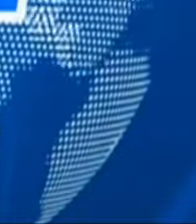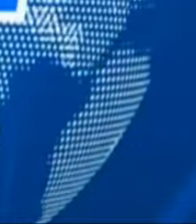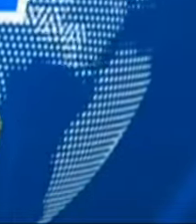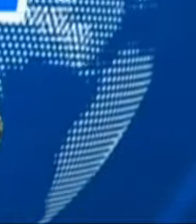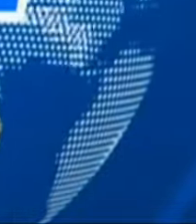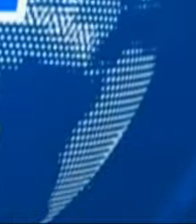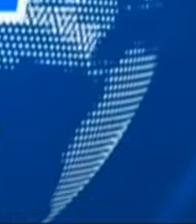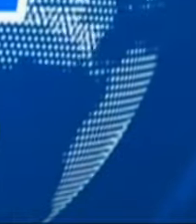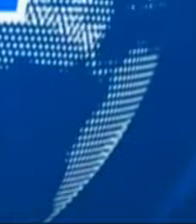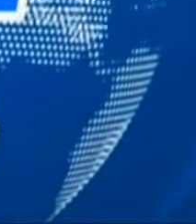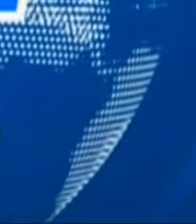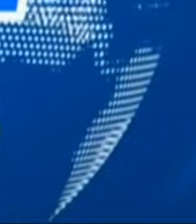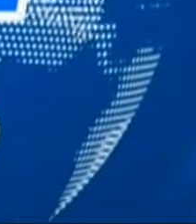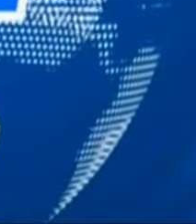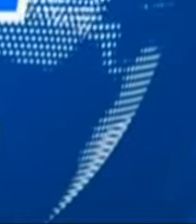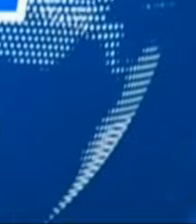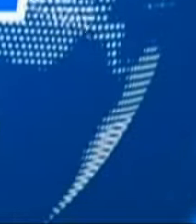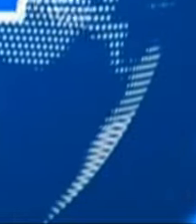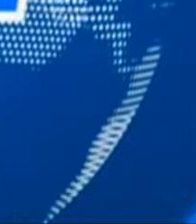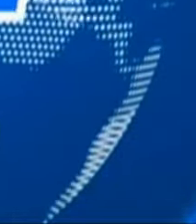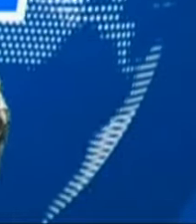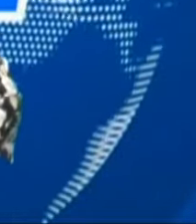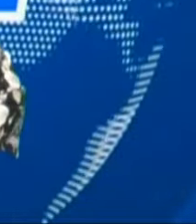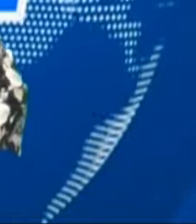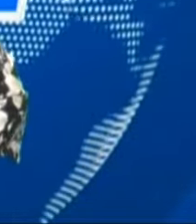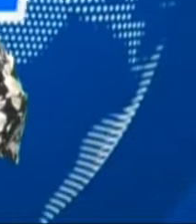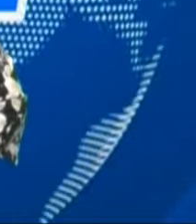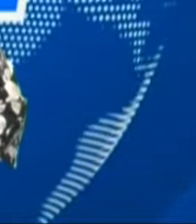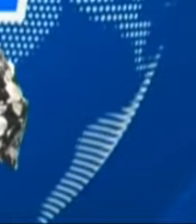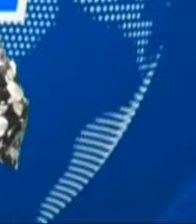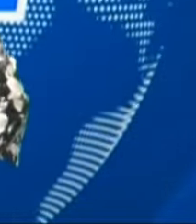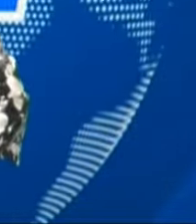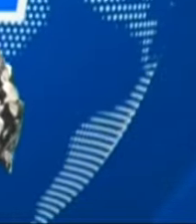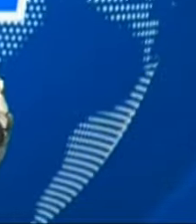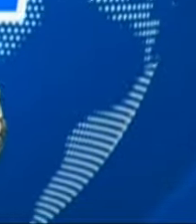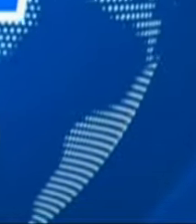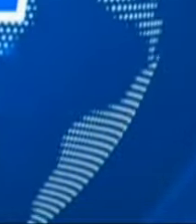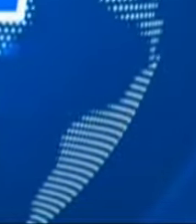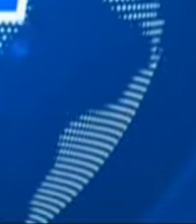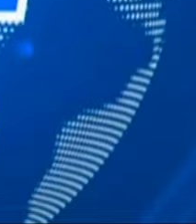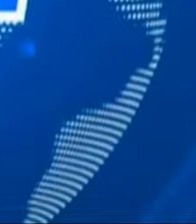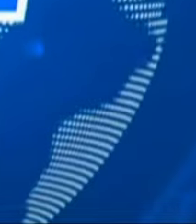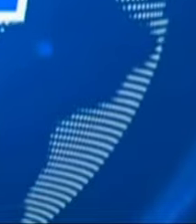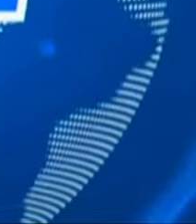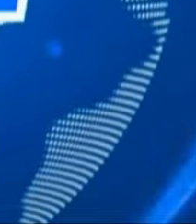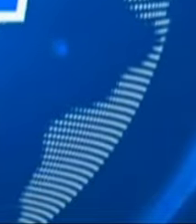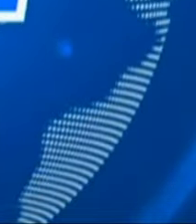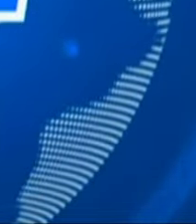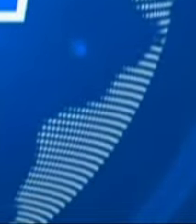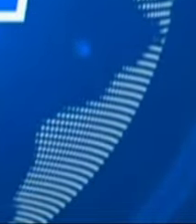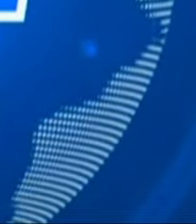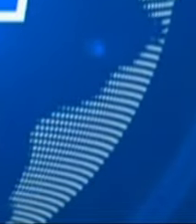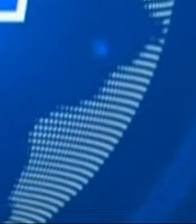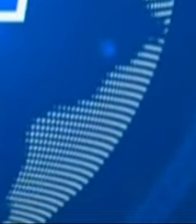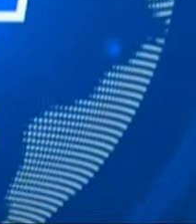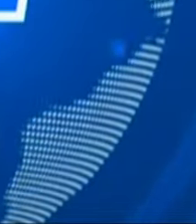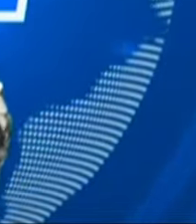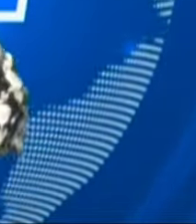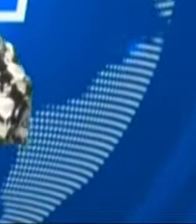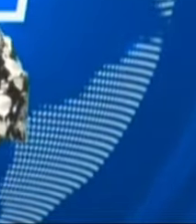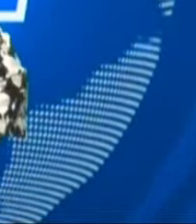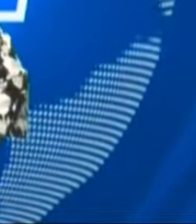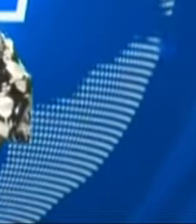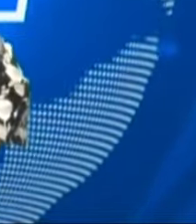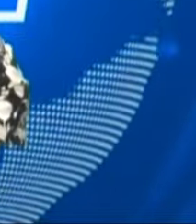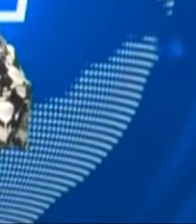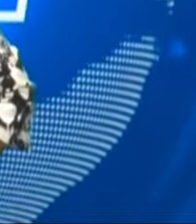Télévision nationale congolaise, un journal débuté par un léger retard suite à la clôture ce 23 juillet 2024 du